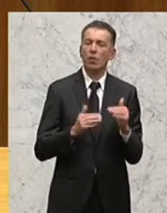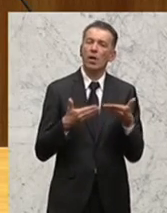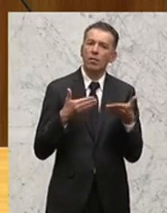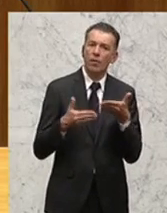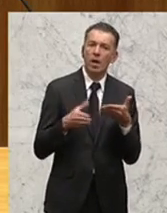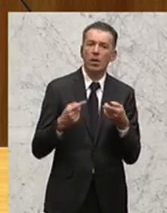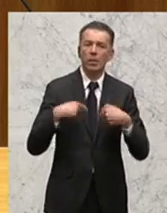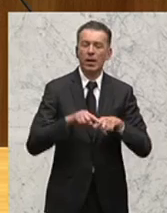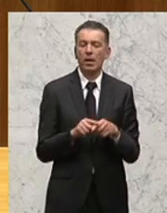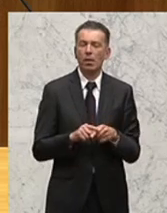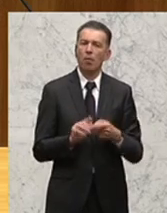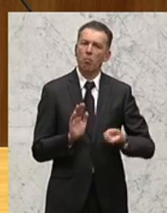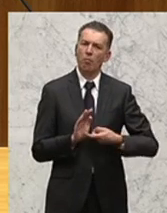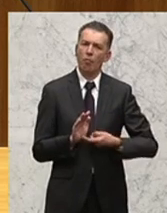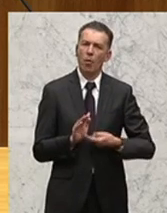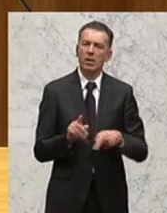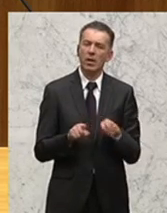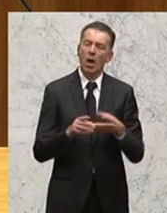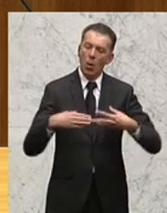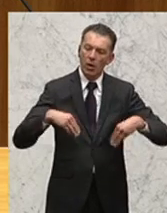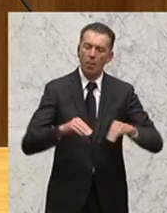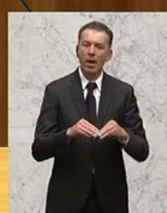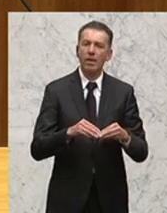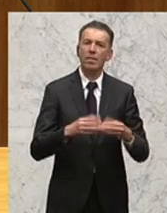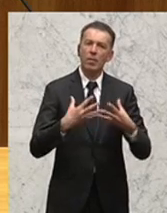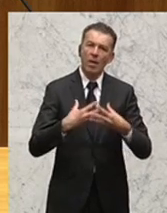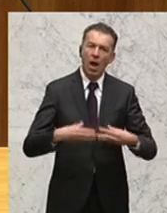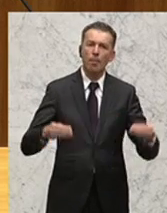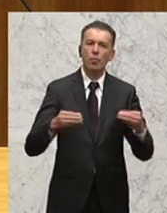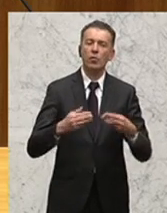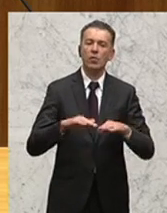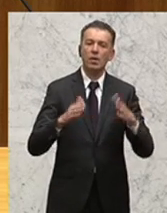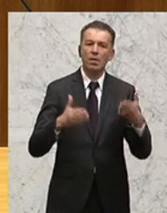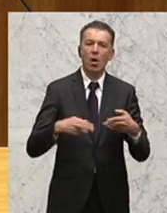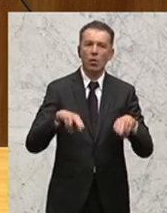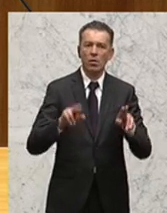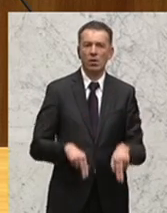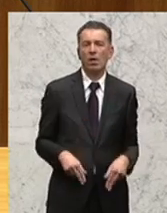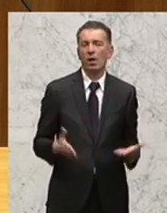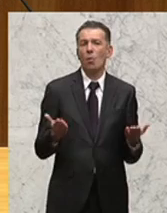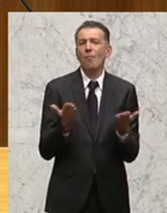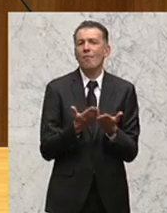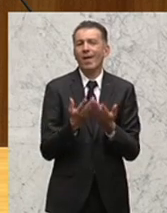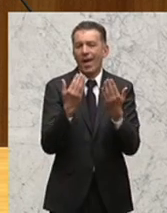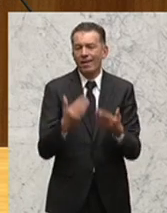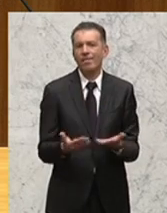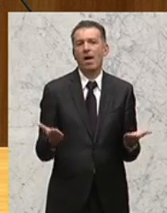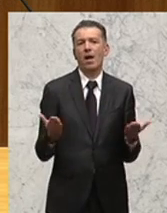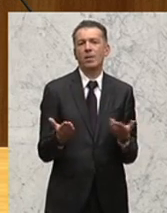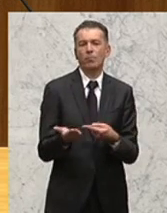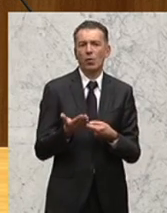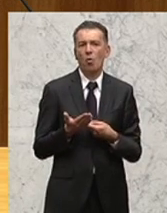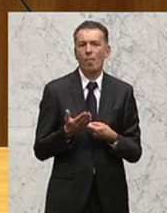Ländern darauf drängt, auf ein gemeinsames harmonisiertes Haushaltsrecht, um eben Benchmarks zu bekommen, um eben